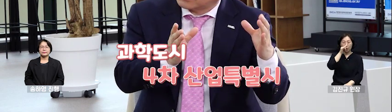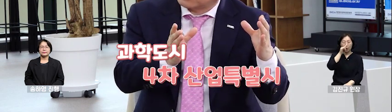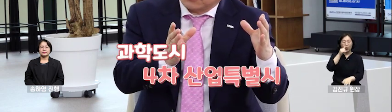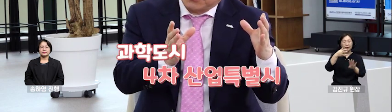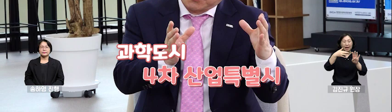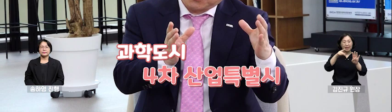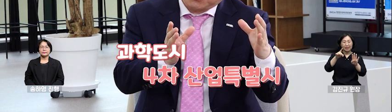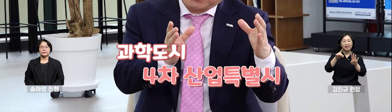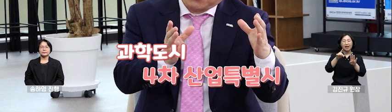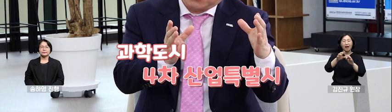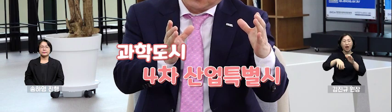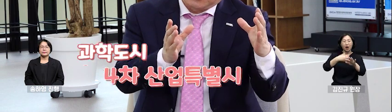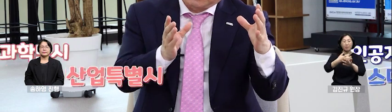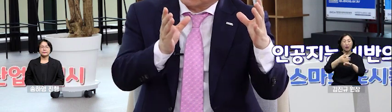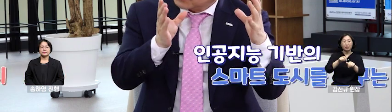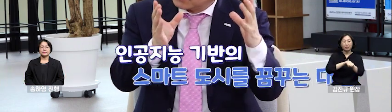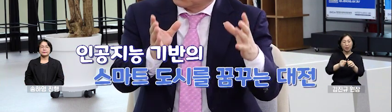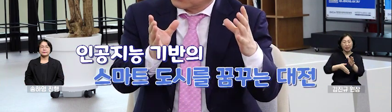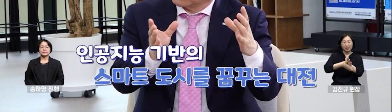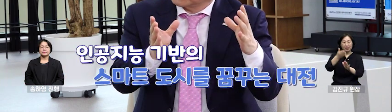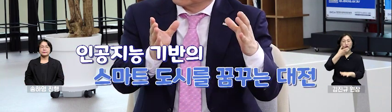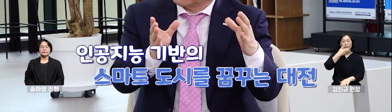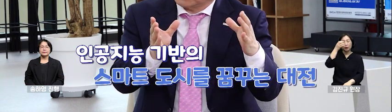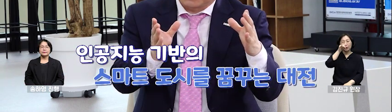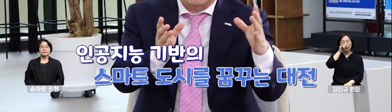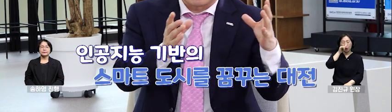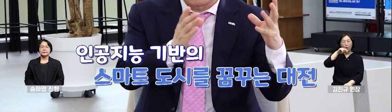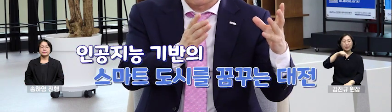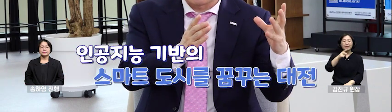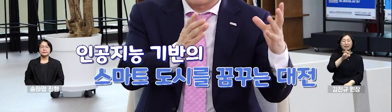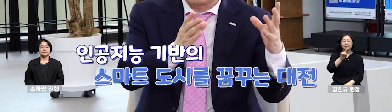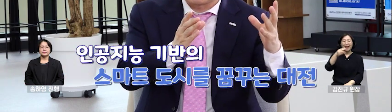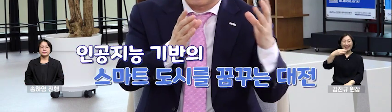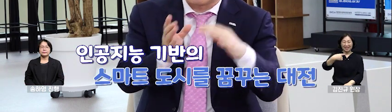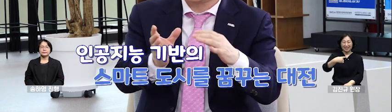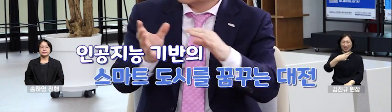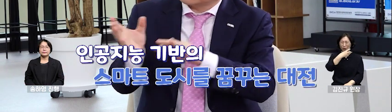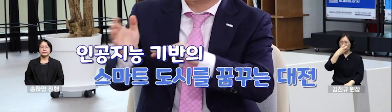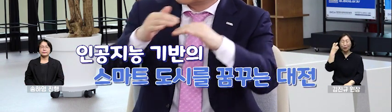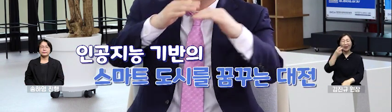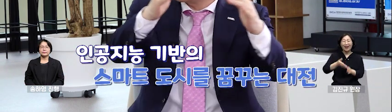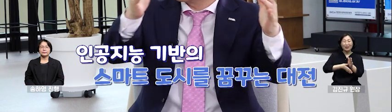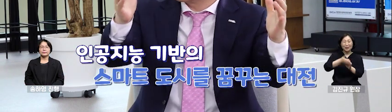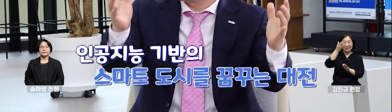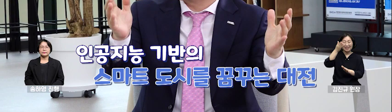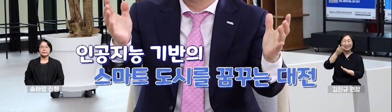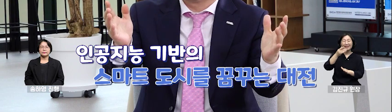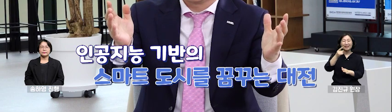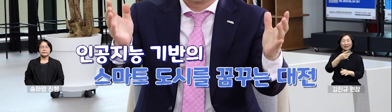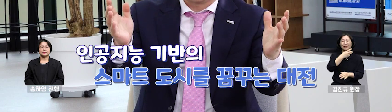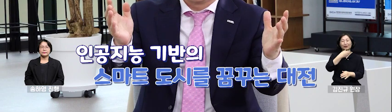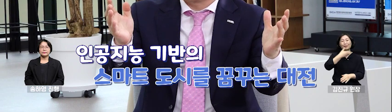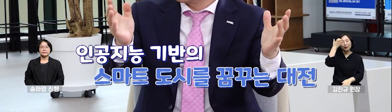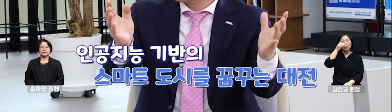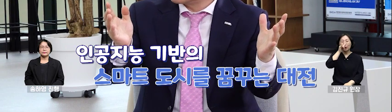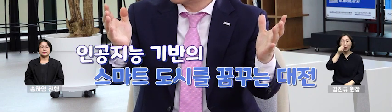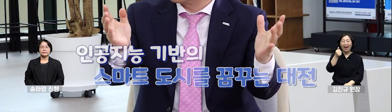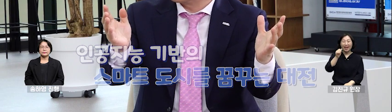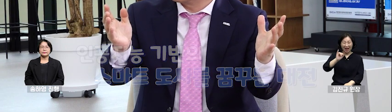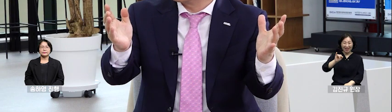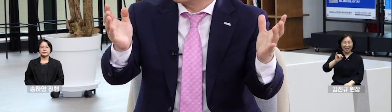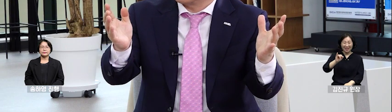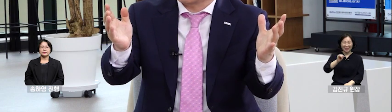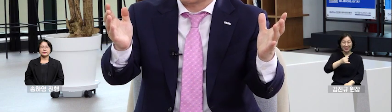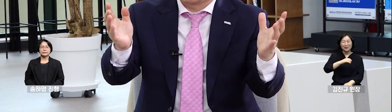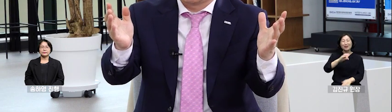특별시 대전의 꾸고 있고 또 스마트 도시 꿈꾸고 있고 인공지능은 기반의 스마트 시 꿈꾸고 있습니다 중요한 거 실